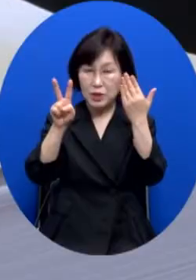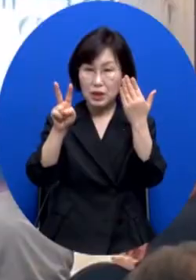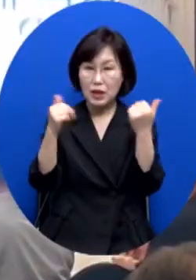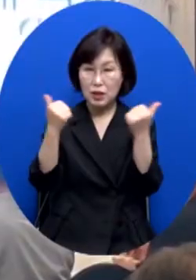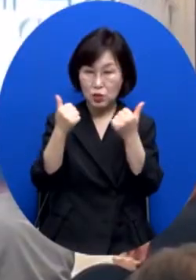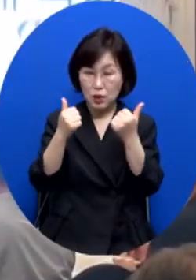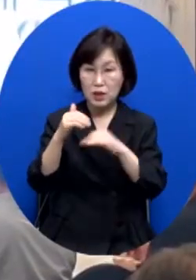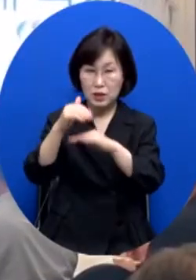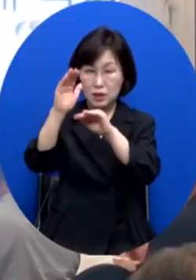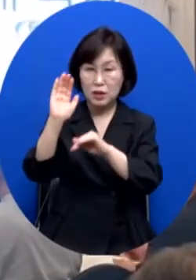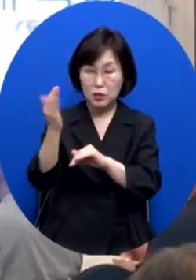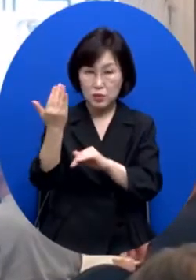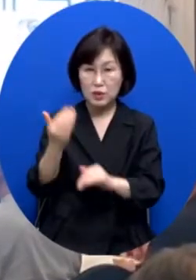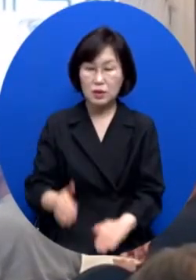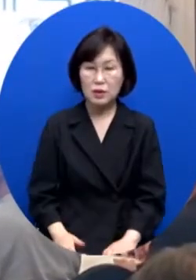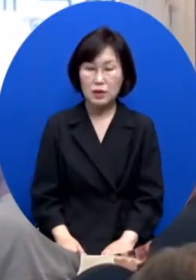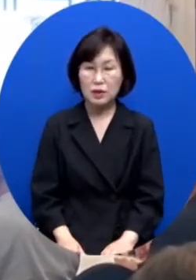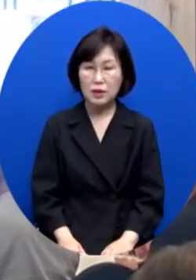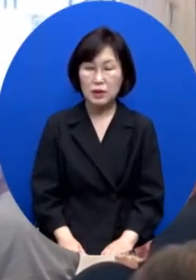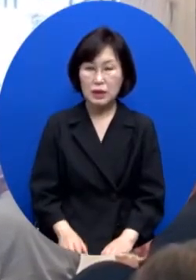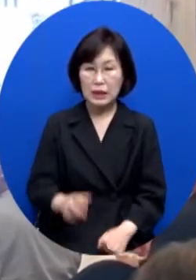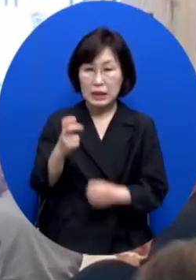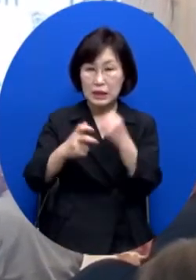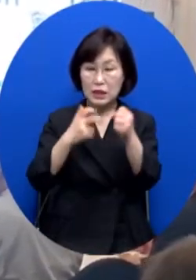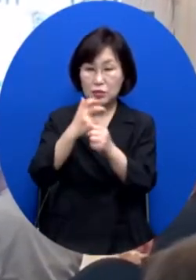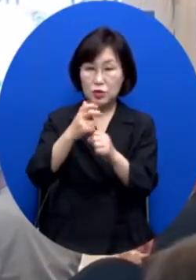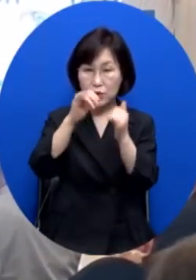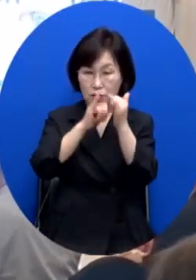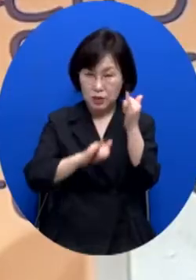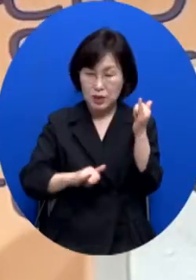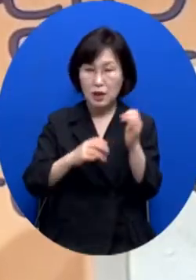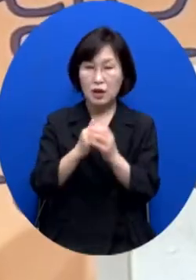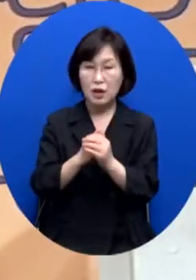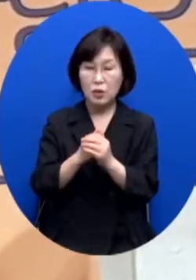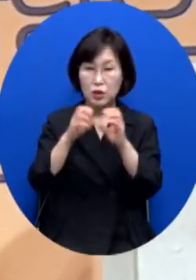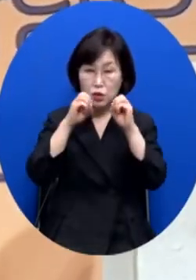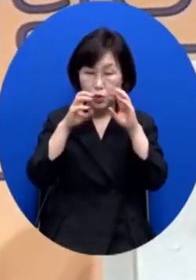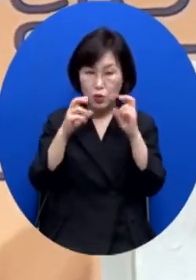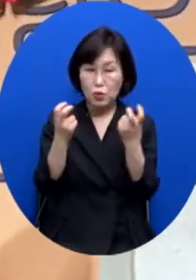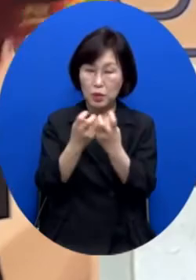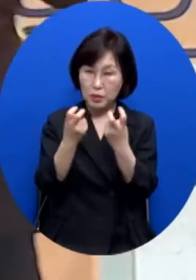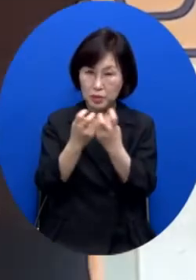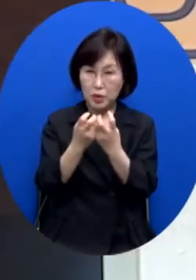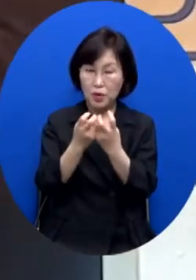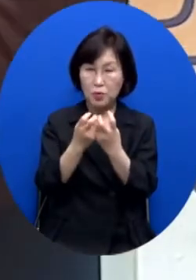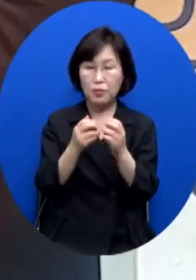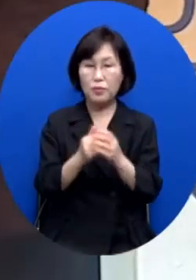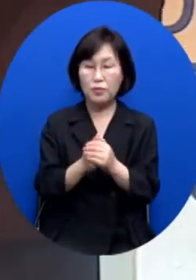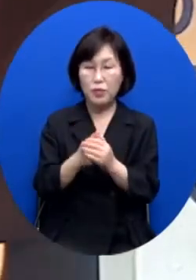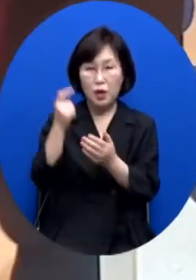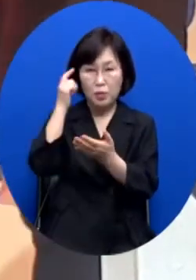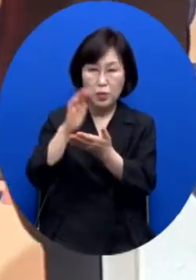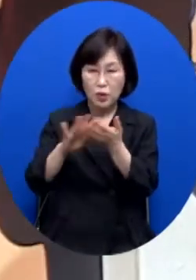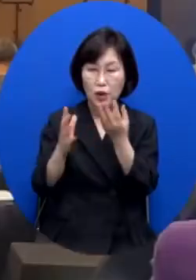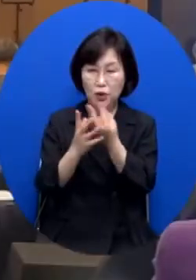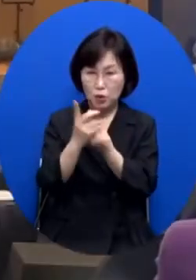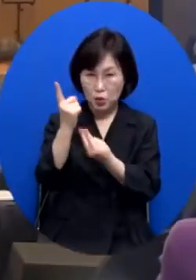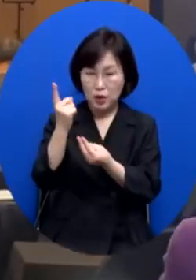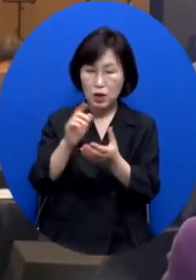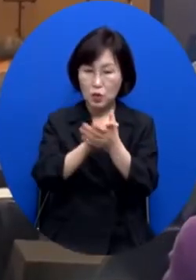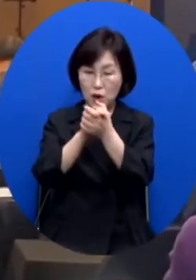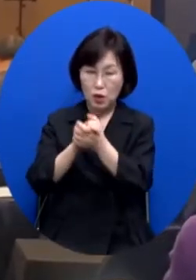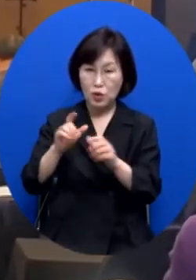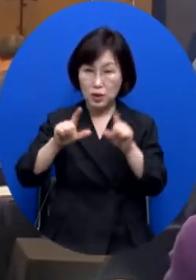107회 정기총회에서는 새 역사 70주년과 새로운 선교 방안, 정전 70주년 한반도의 평화통일과 화해,